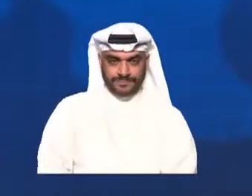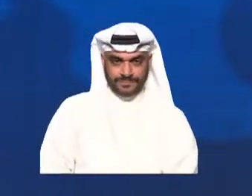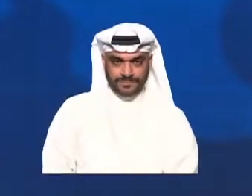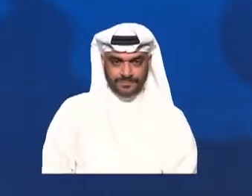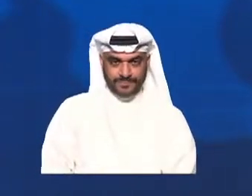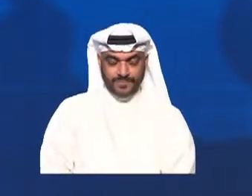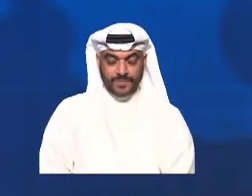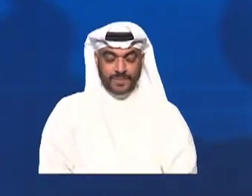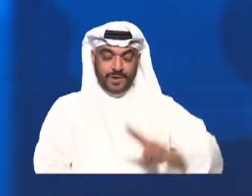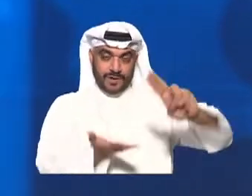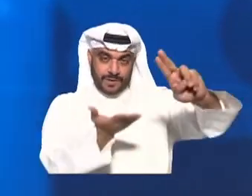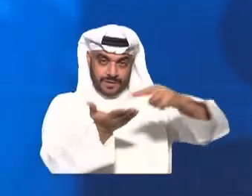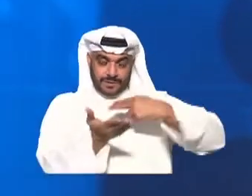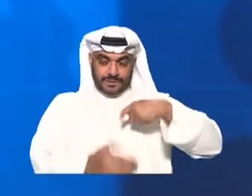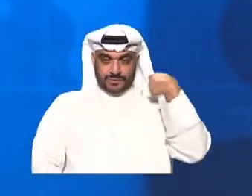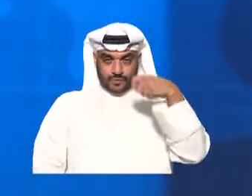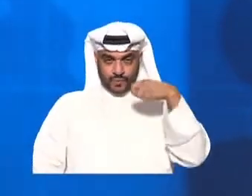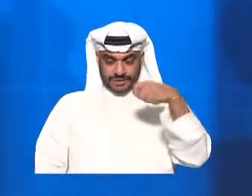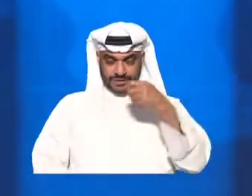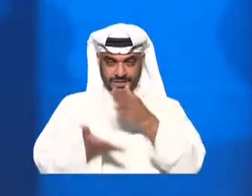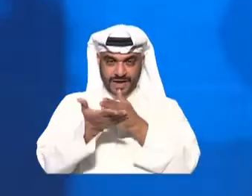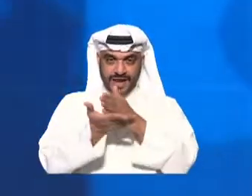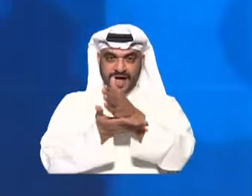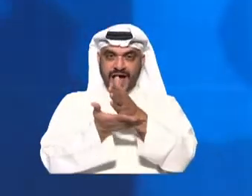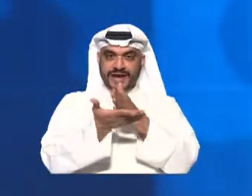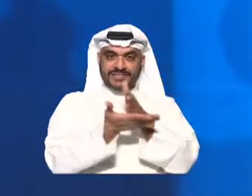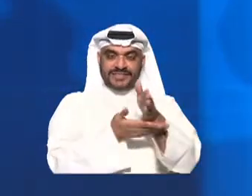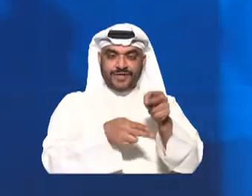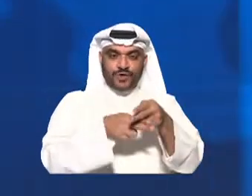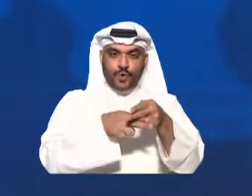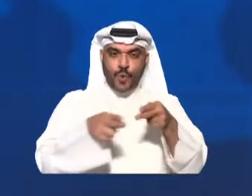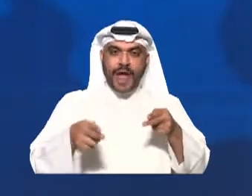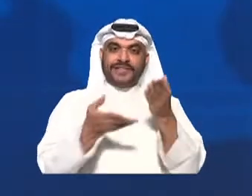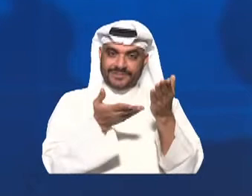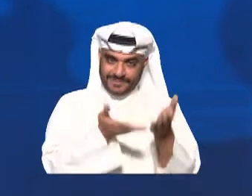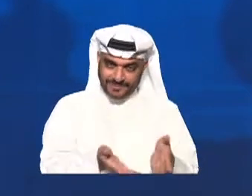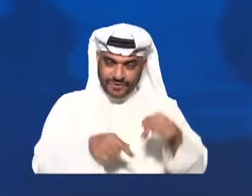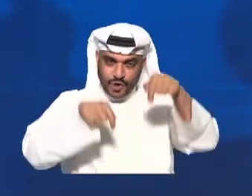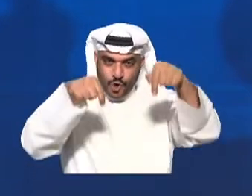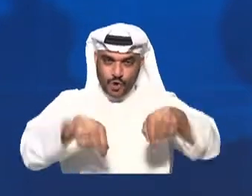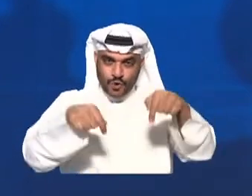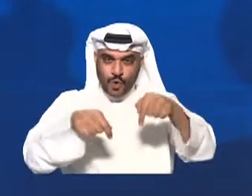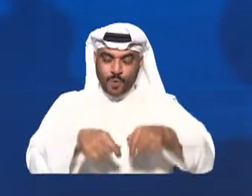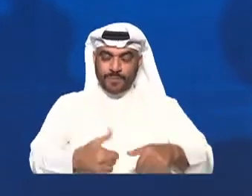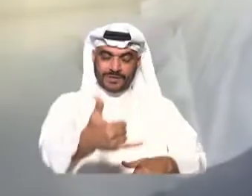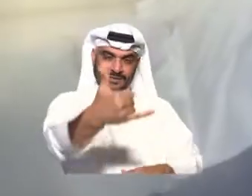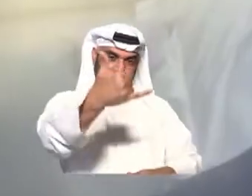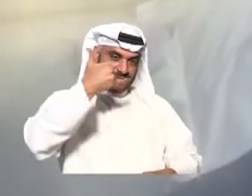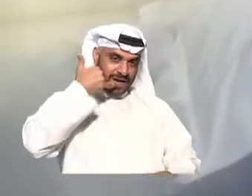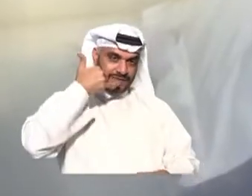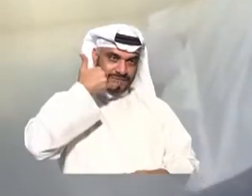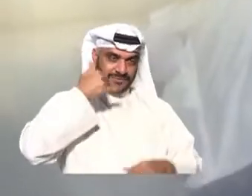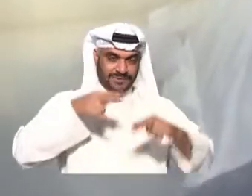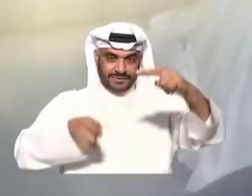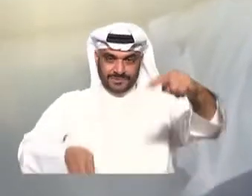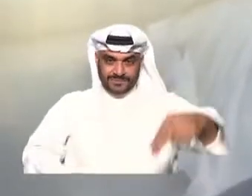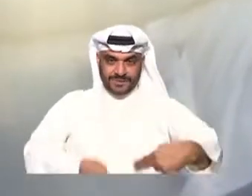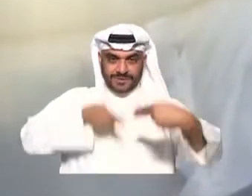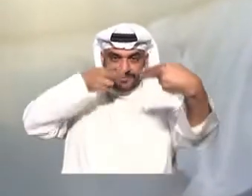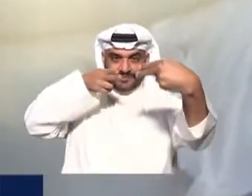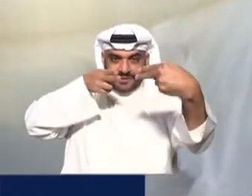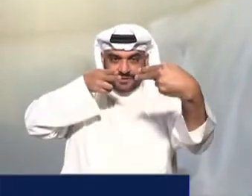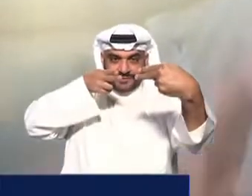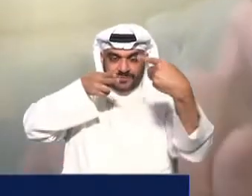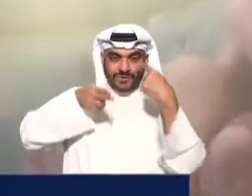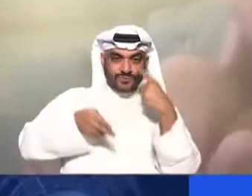تلقى وزير الخارجية ووزير الدفاع بالإنابة الشيخ الدكتور أحمد ناصر محمد الصباح اليوم اتصالا عبر تقنية المرئي والمسموع